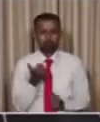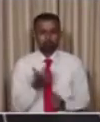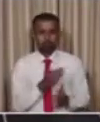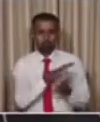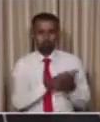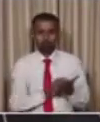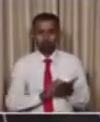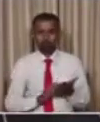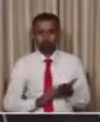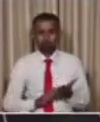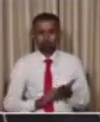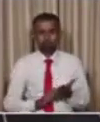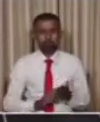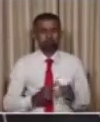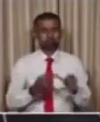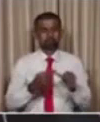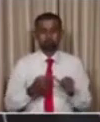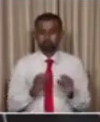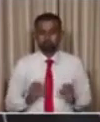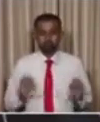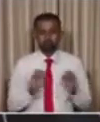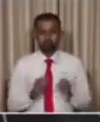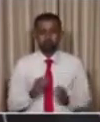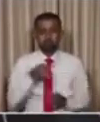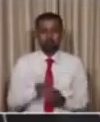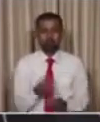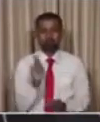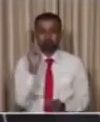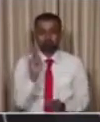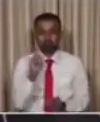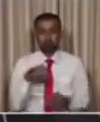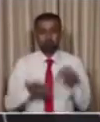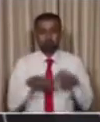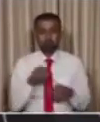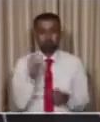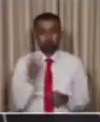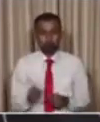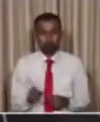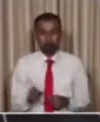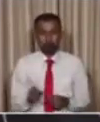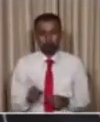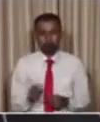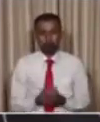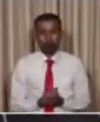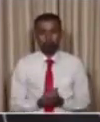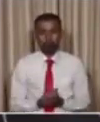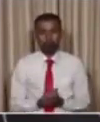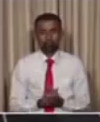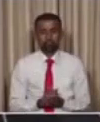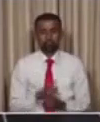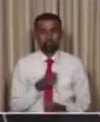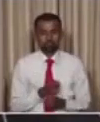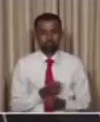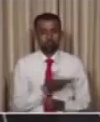ලිව්වා. කිසිම පියවරක් ගත්තේ නැහැ. අභ්‍යන්තර කළමනාකරණය ගැන දේශපාලකයෝ, ඒ වගේම මේ